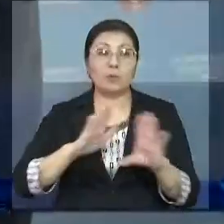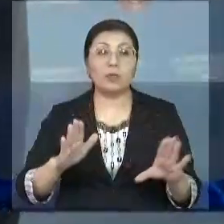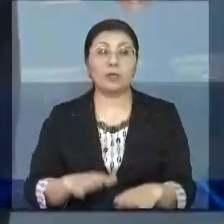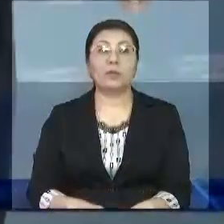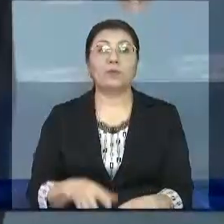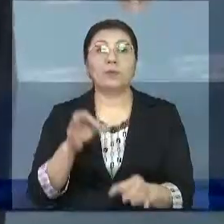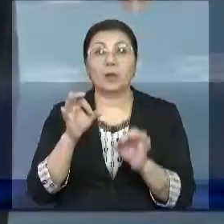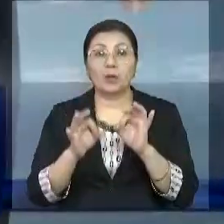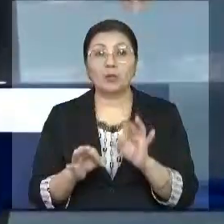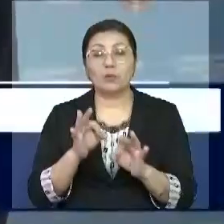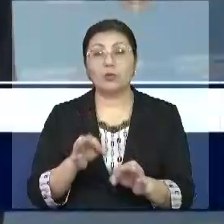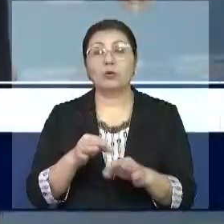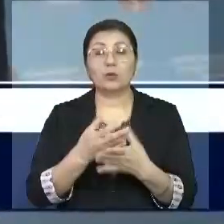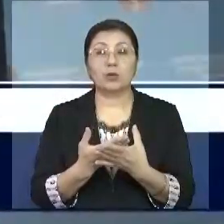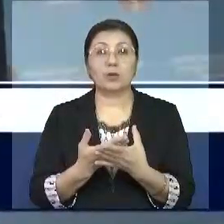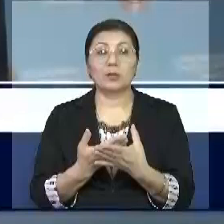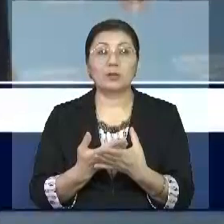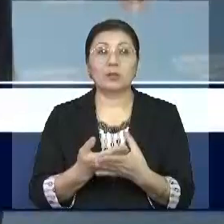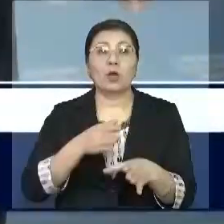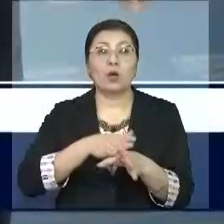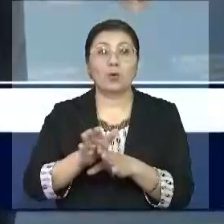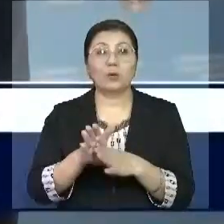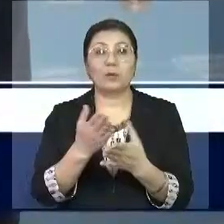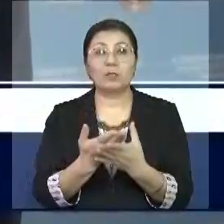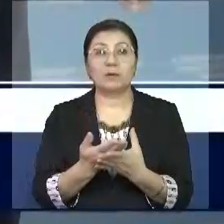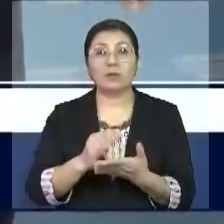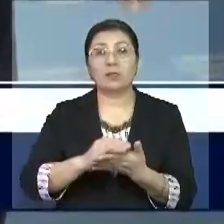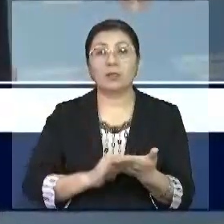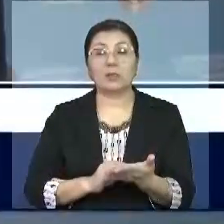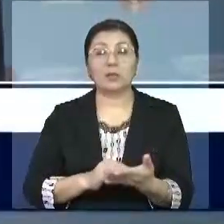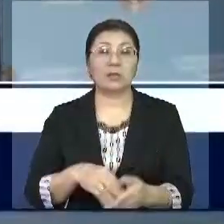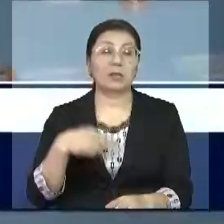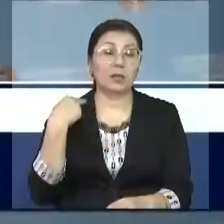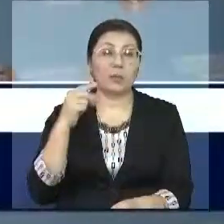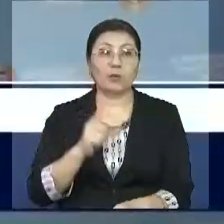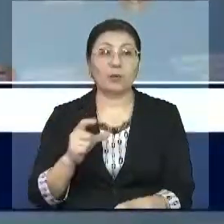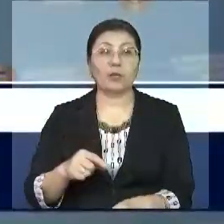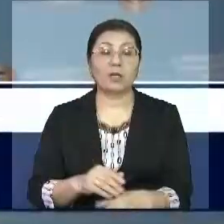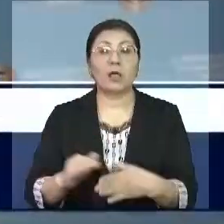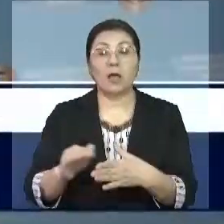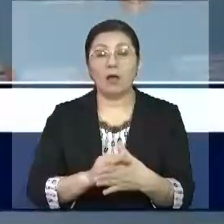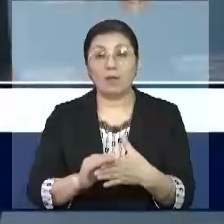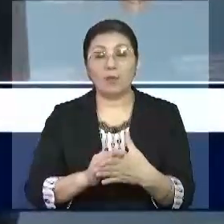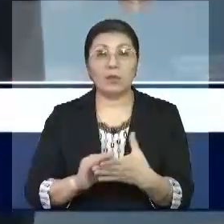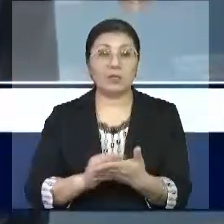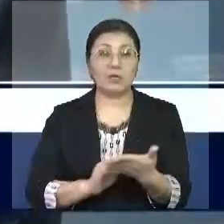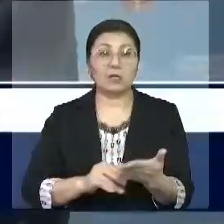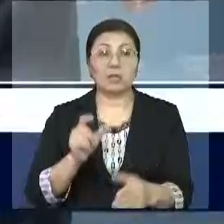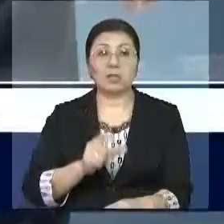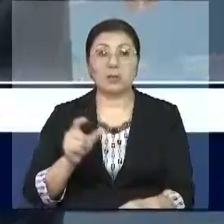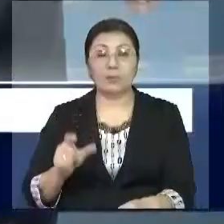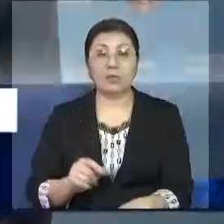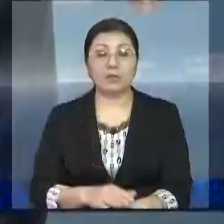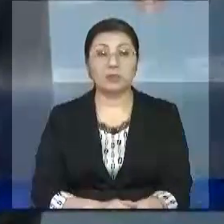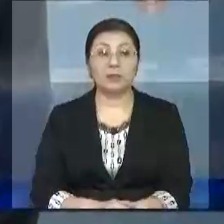өндірісі қозғалады. Атқару өндірісі қозғалған кезде сот орындаушылар атқару парағында борышкердің иіні мен фамилиясы жазылған азаматқа ғана арса атқару өндірісін